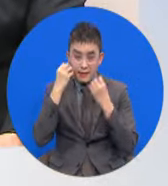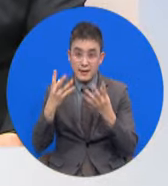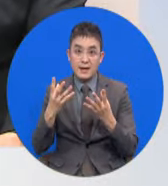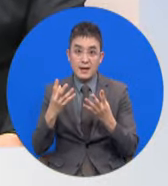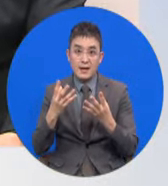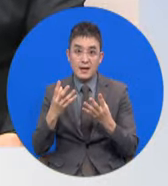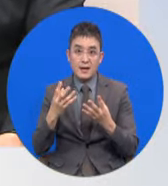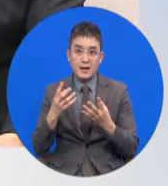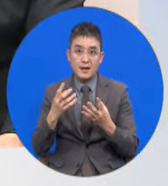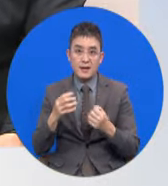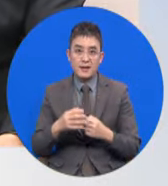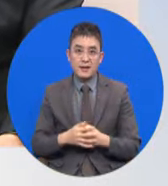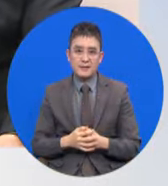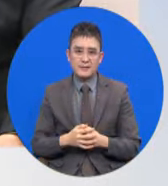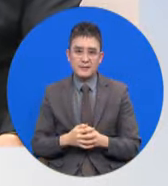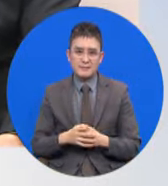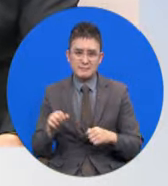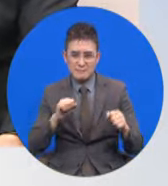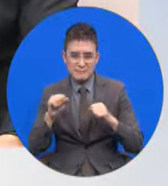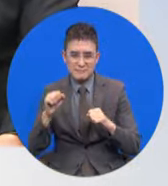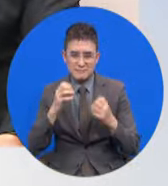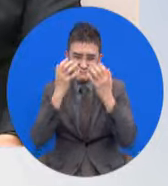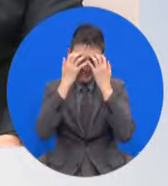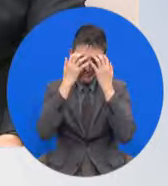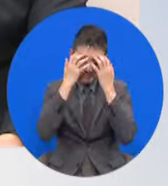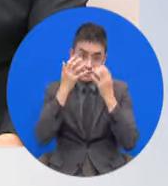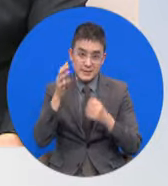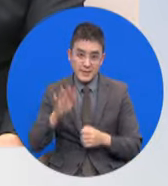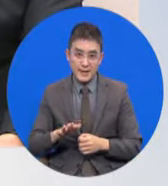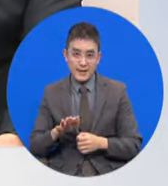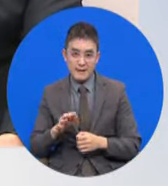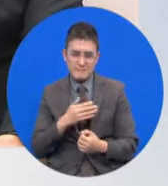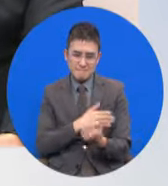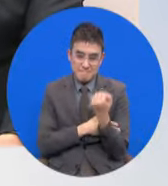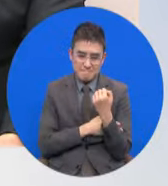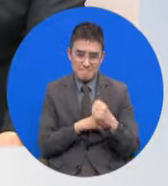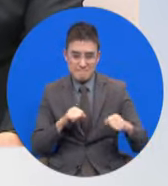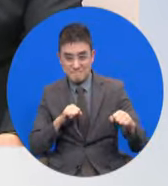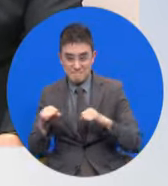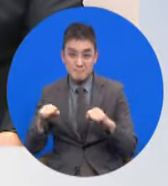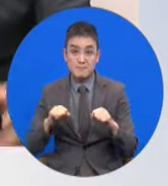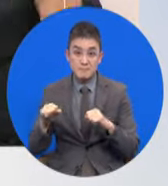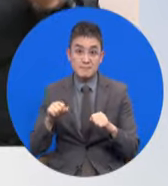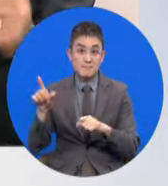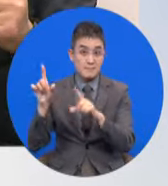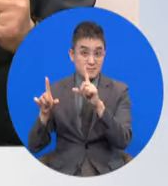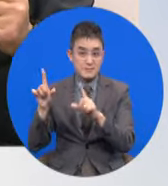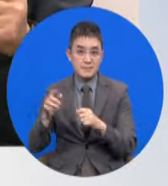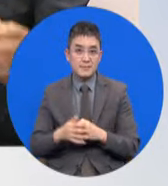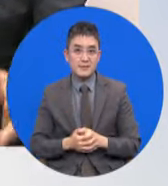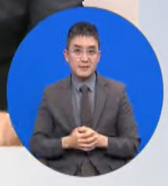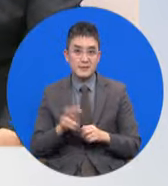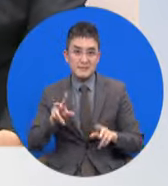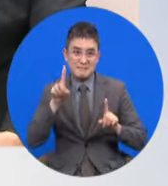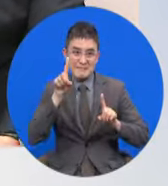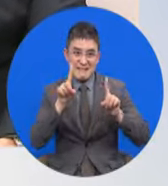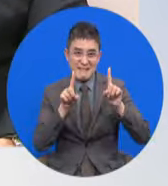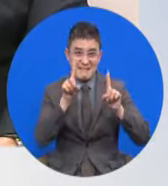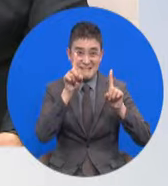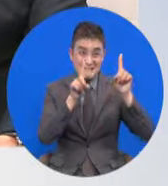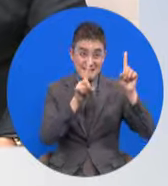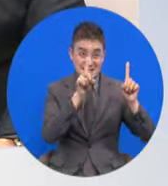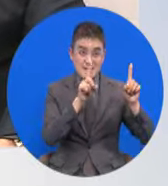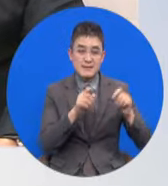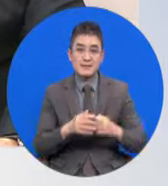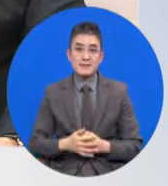개인의 어떤 역량을 가지고 이걸 커버하고 있지 않느냐라는 네. 부분이고 어쨌든 그 초박빙의 상태에 있는 거고